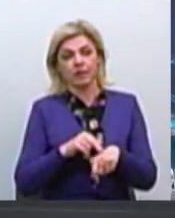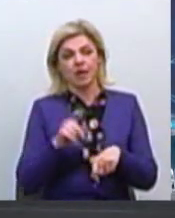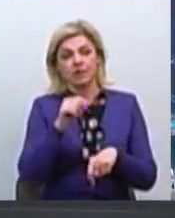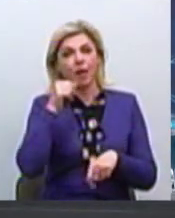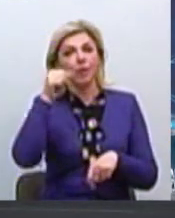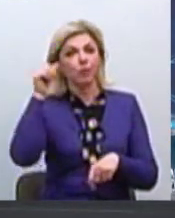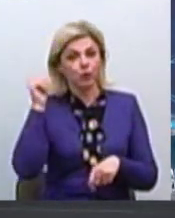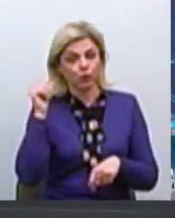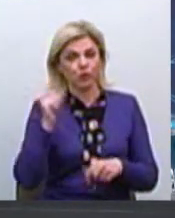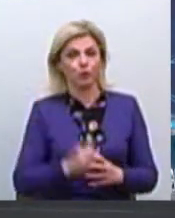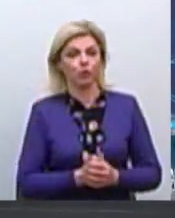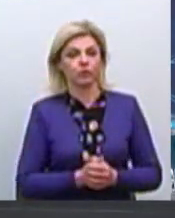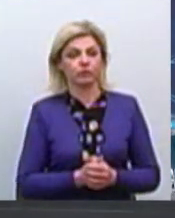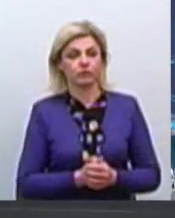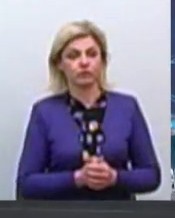року,